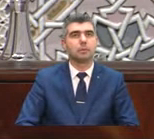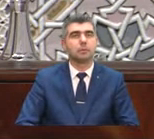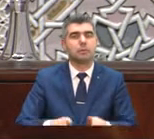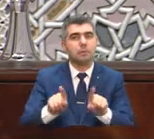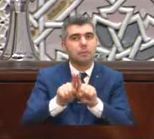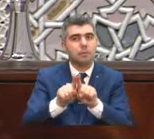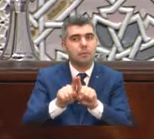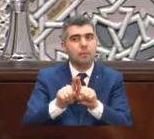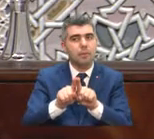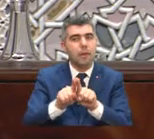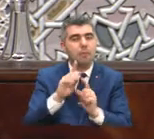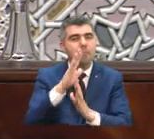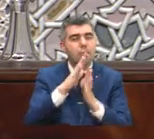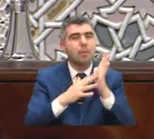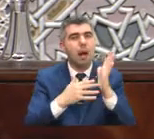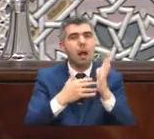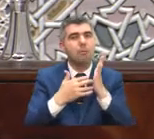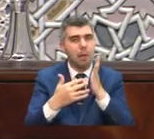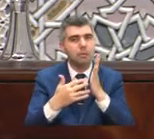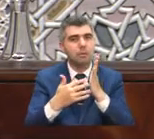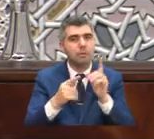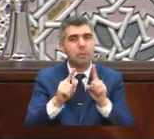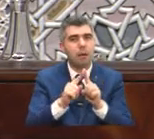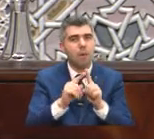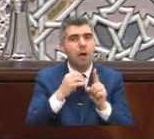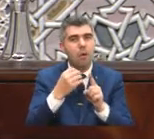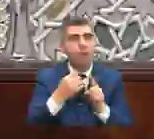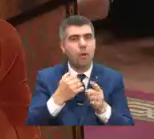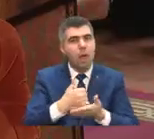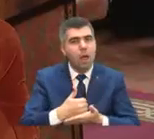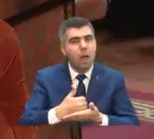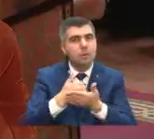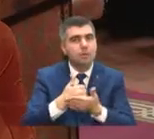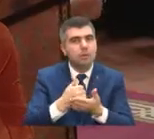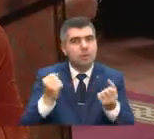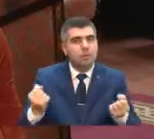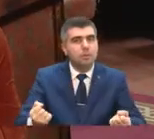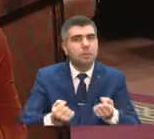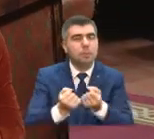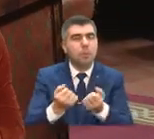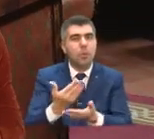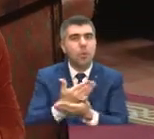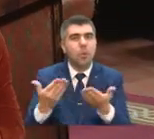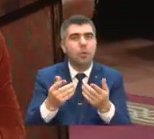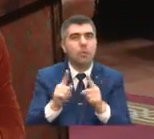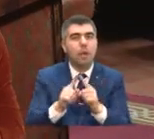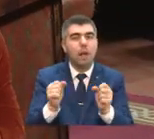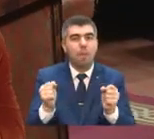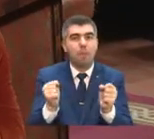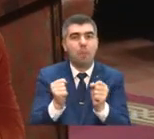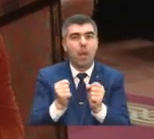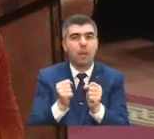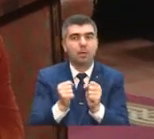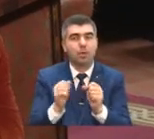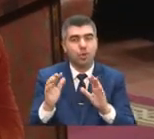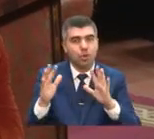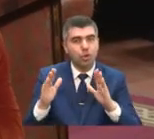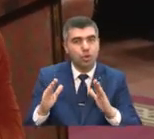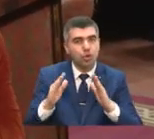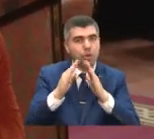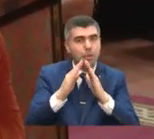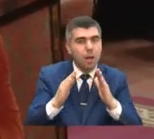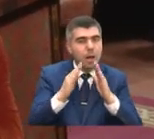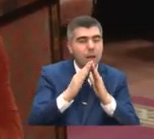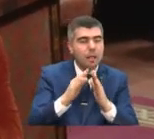المخطط الوطني للتخفيف من أثر موجات البرد من المناطق الجبلية، كما جرت العادة كل